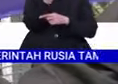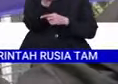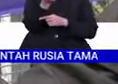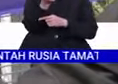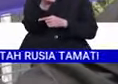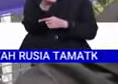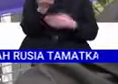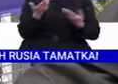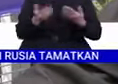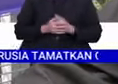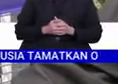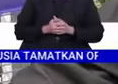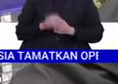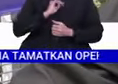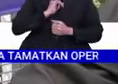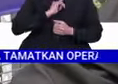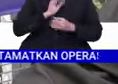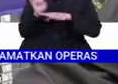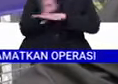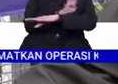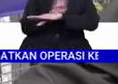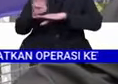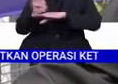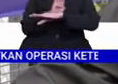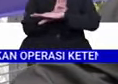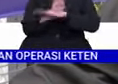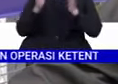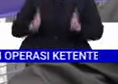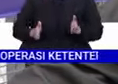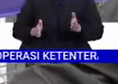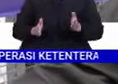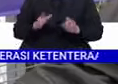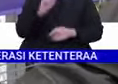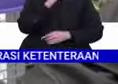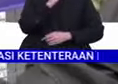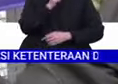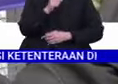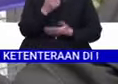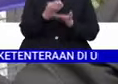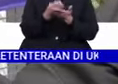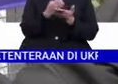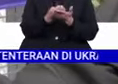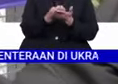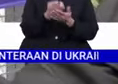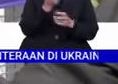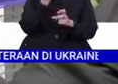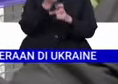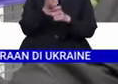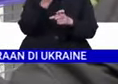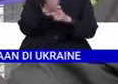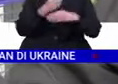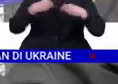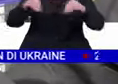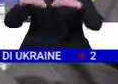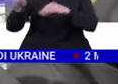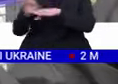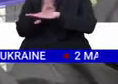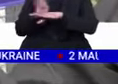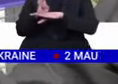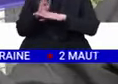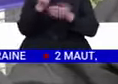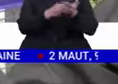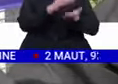jadi bagi saya sebagai seorang penjaga Nah kita kasih teka-teki Sheila dengan pen demi ini jadi dengan Dwi